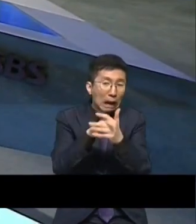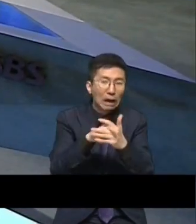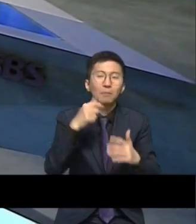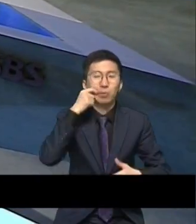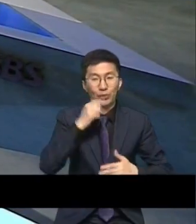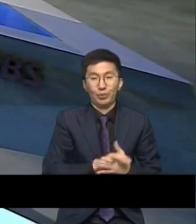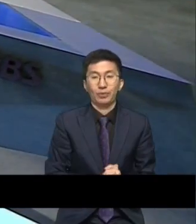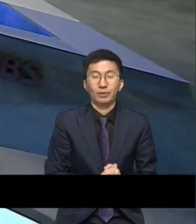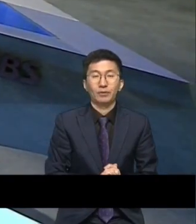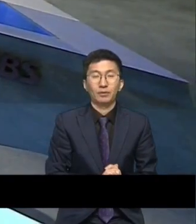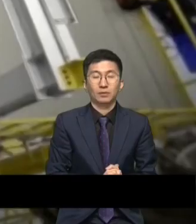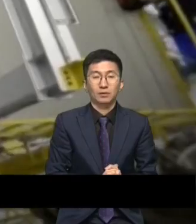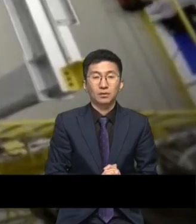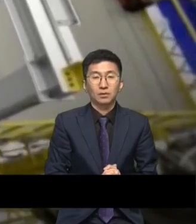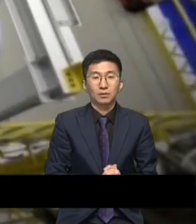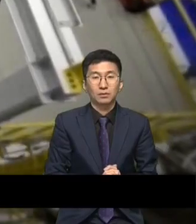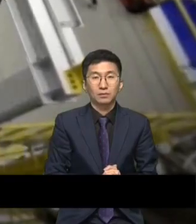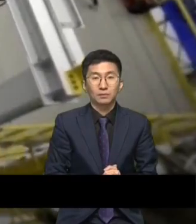수가 없는 거죠.